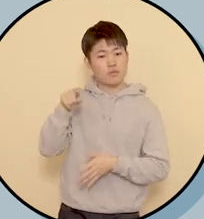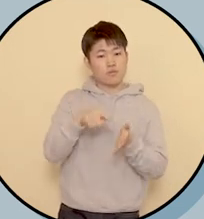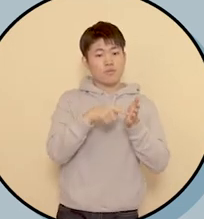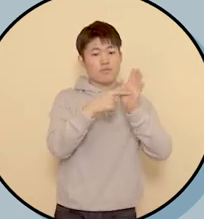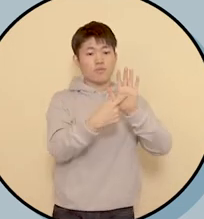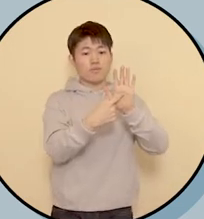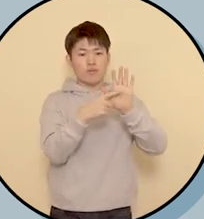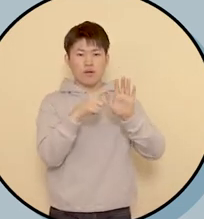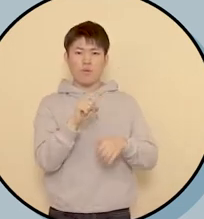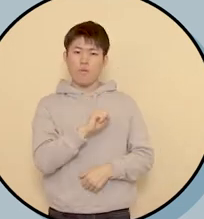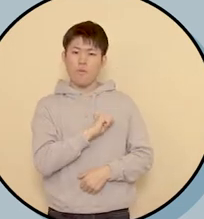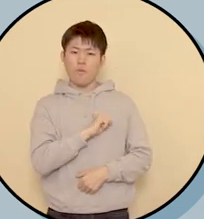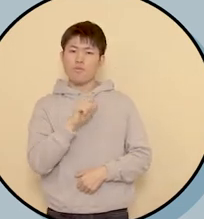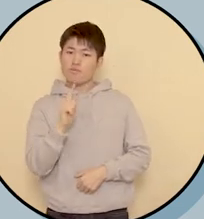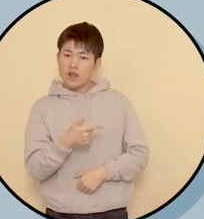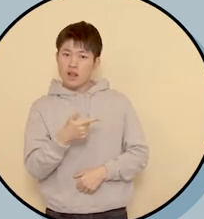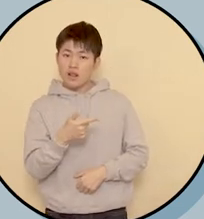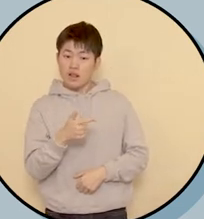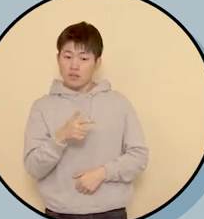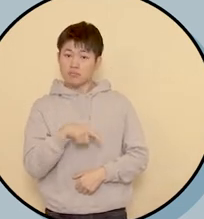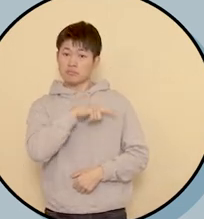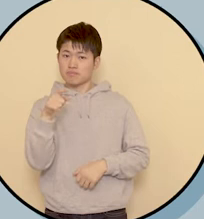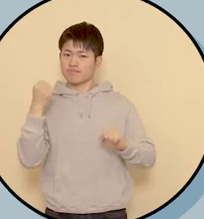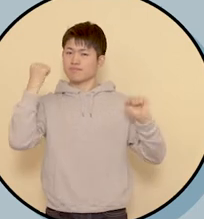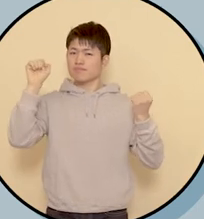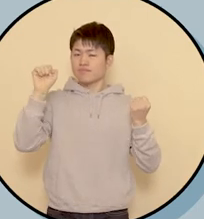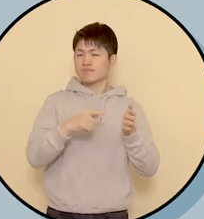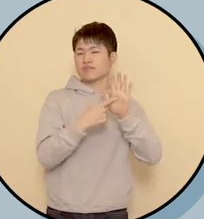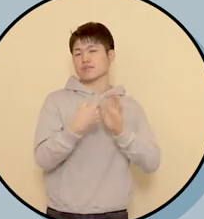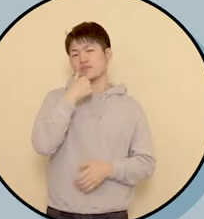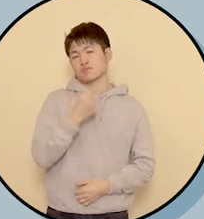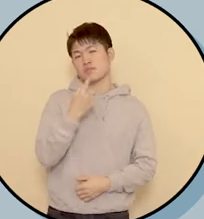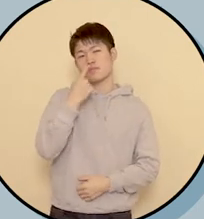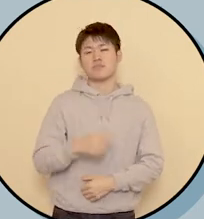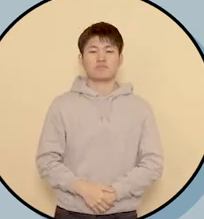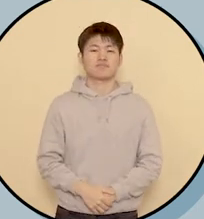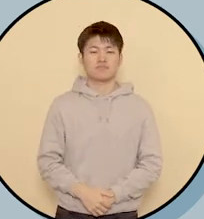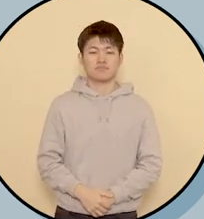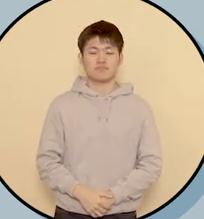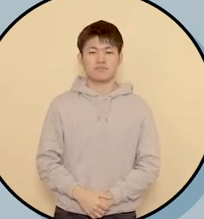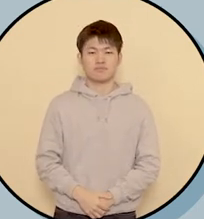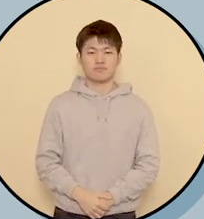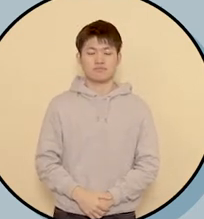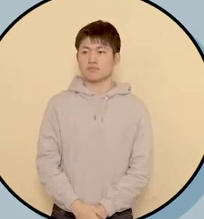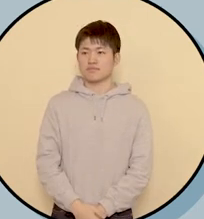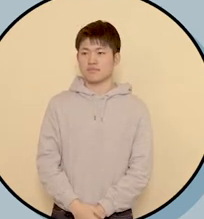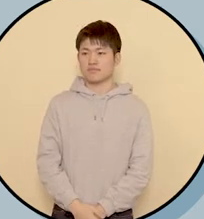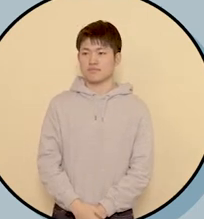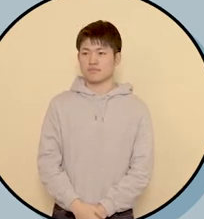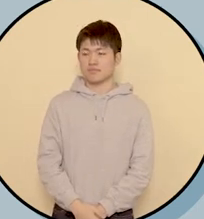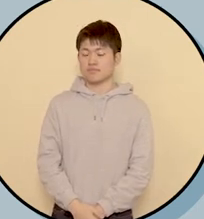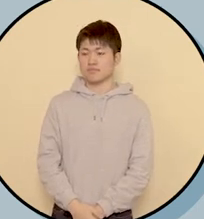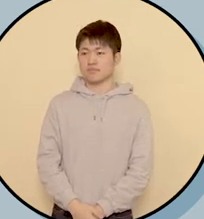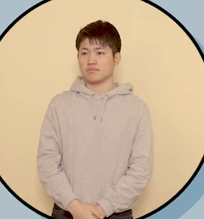の前に現れるっていうのが、とても、まあ、面白いなと思って、それを、なんか他の人にも見せたいなと思って。 なんか